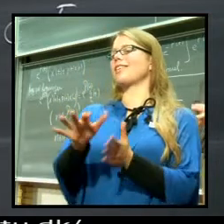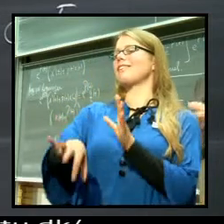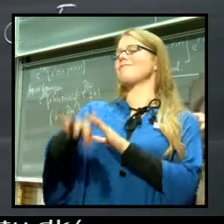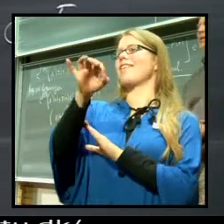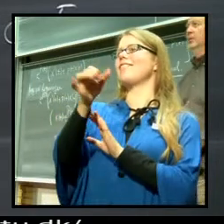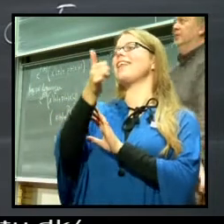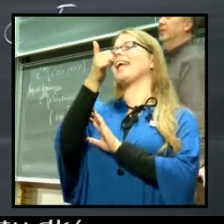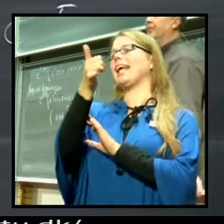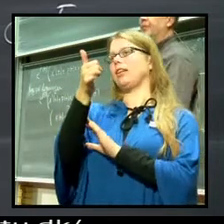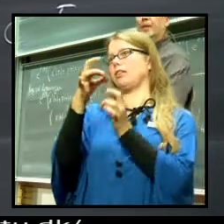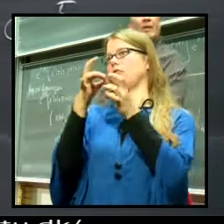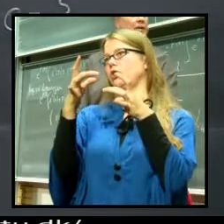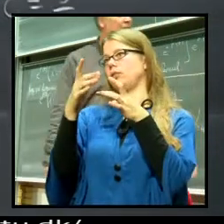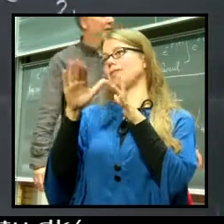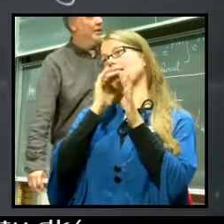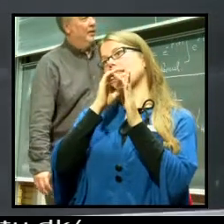Det er det, der hedder en betinget løsning.